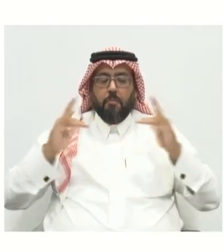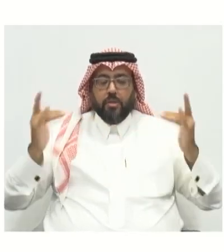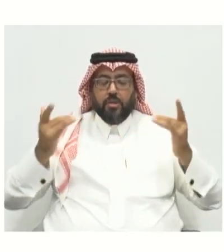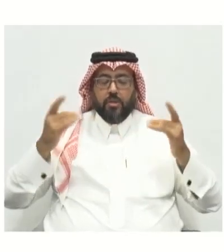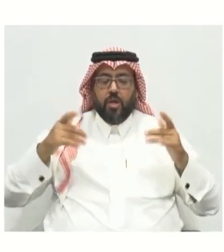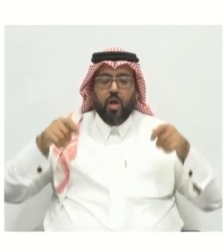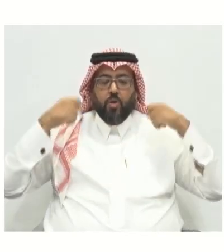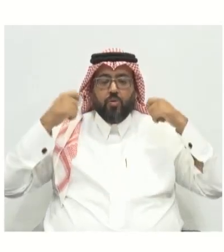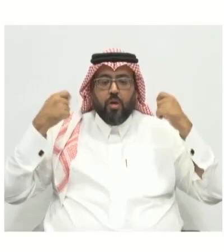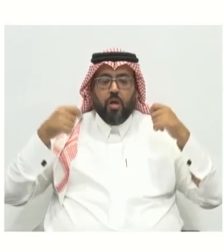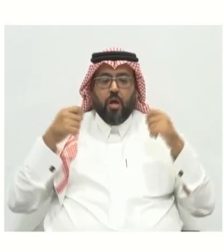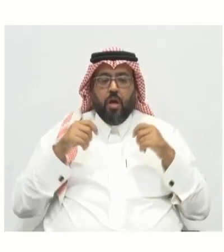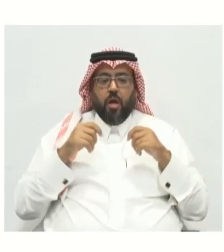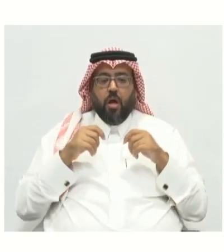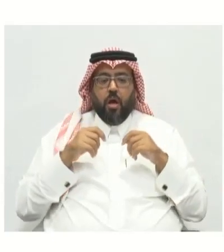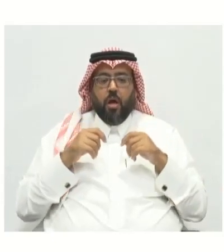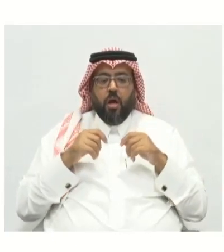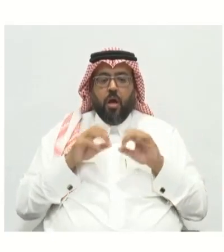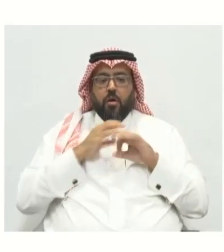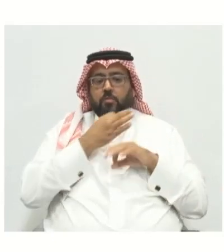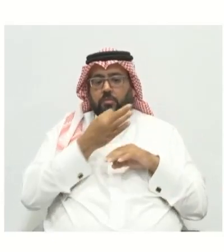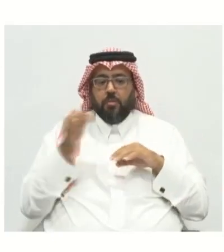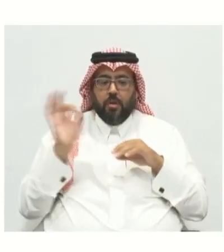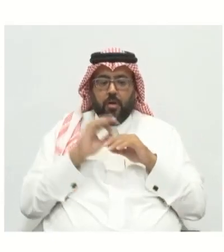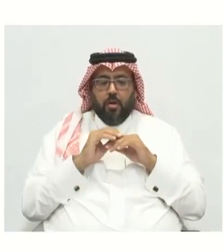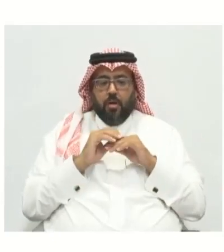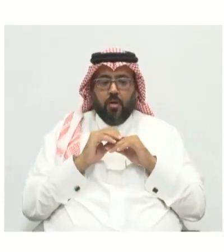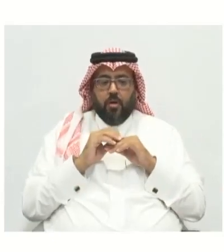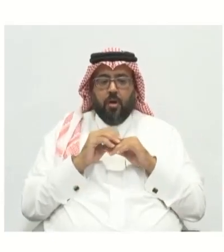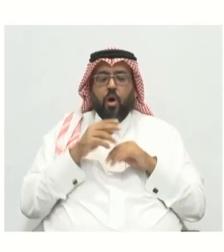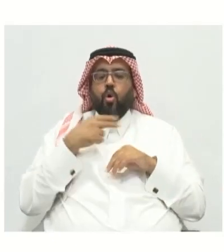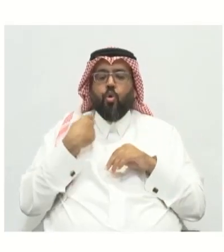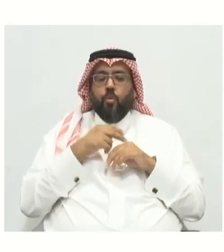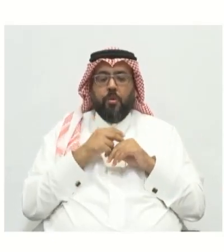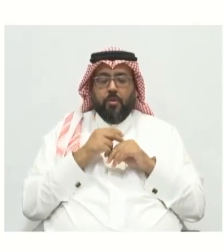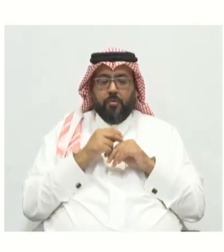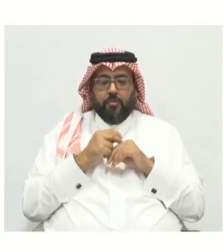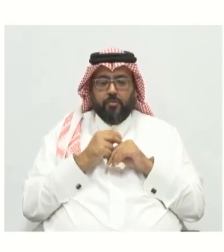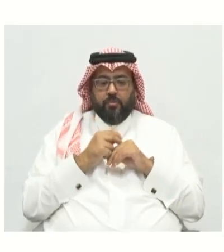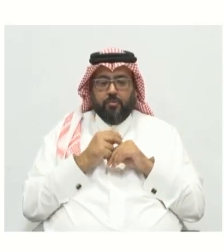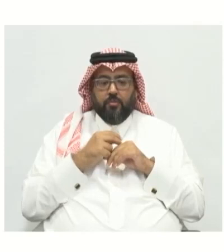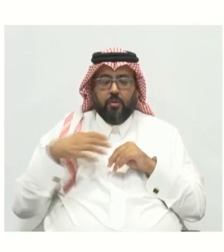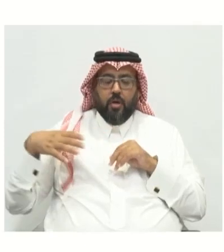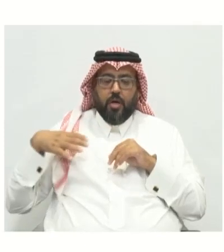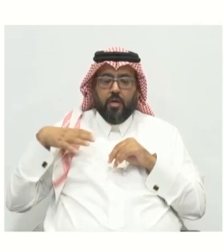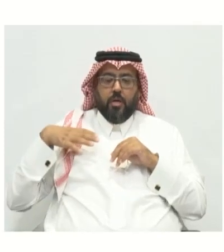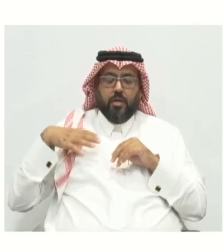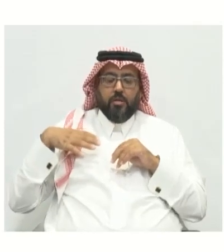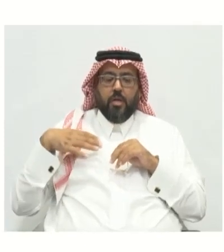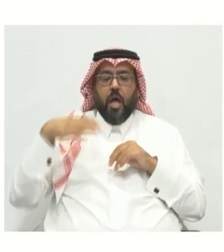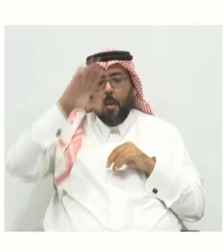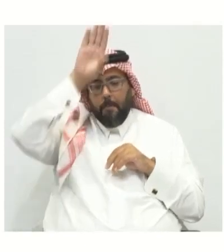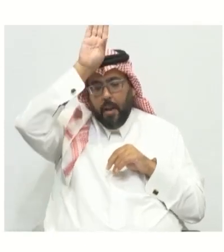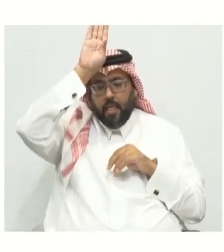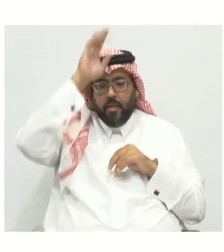المرجع للشؤون الماليه والاداريه في سائر الوزارات والاجهزه الحكوميه الاخرى يراس الملك المجلس وفقا